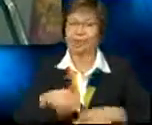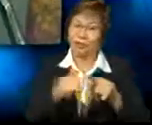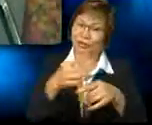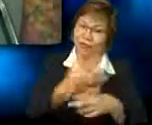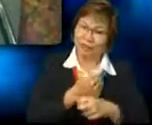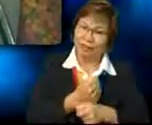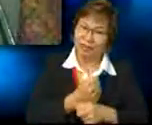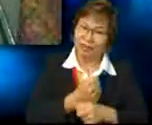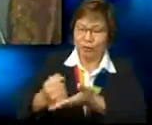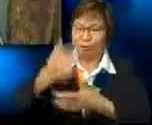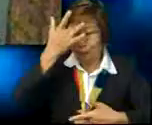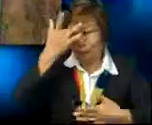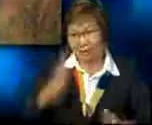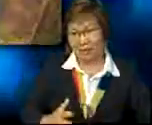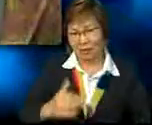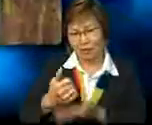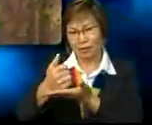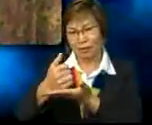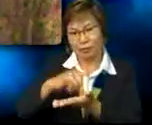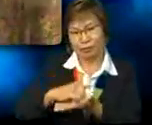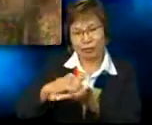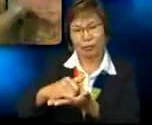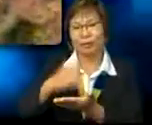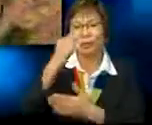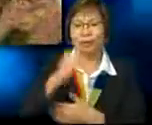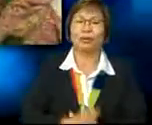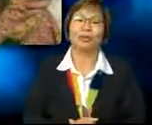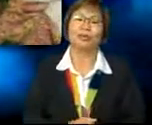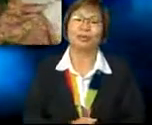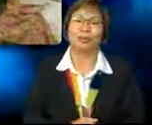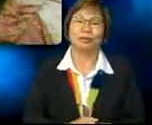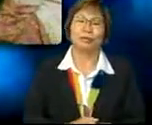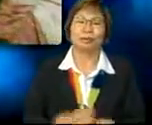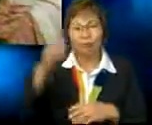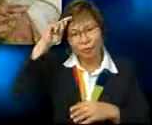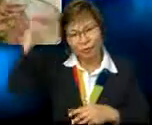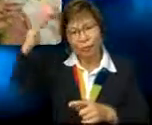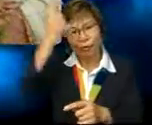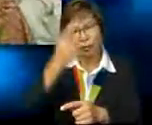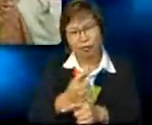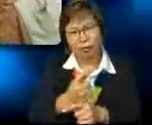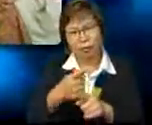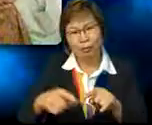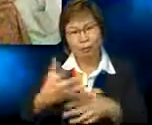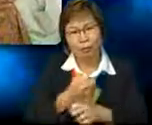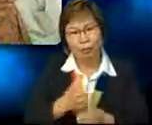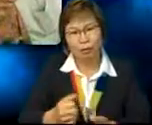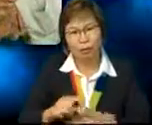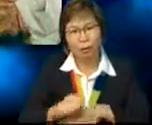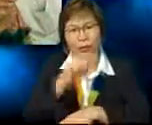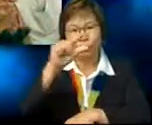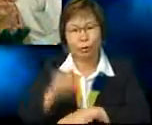dapat menolong pesakit tu. Itu adalah satu rezeki bagi saya. Tuhan yang menentukan, tapi saya dapat